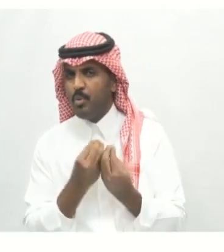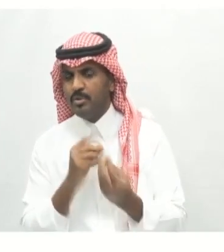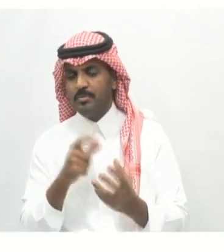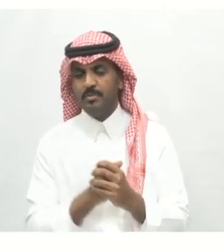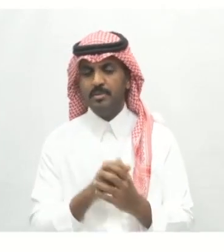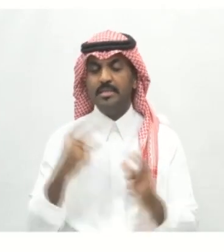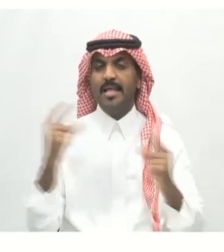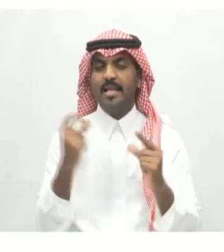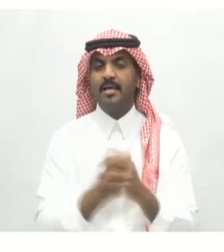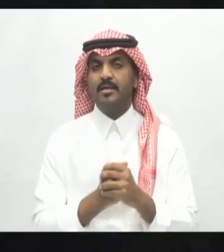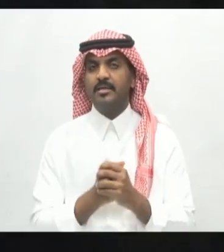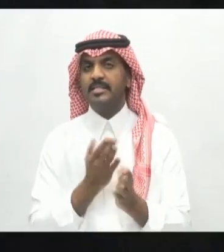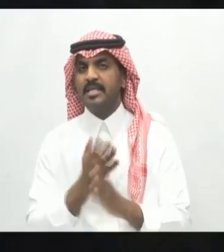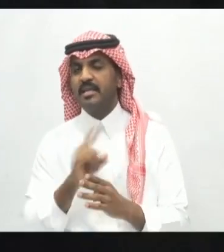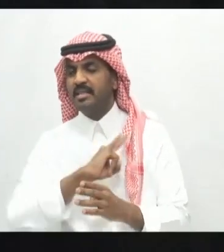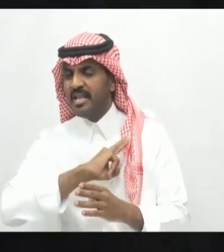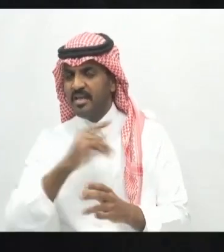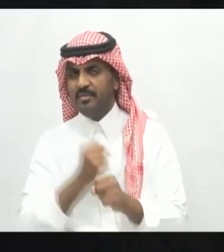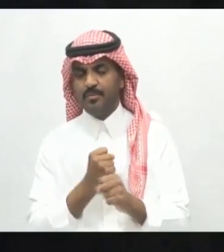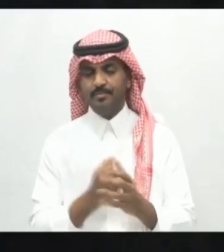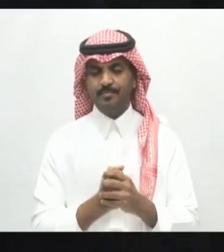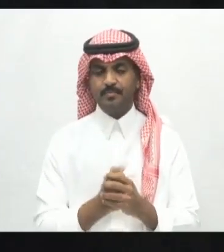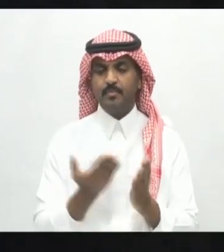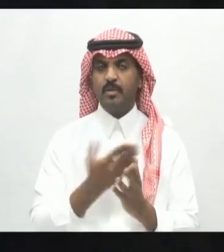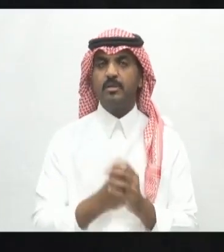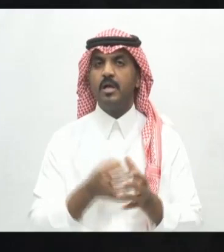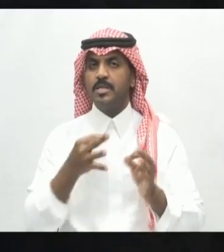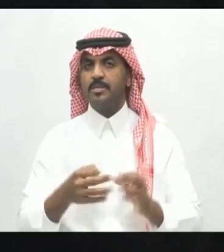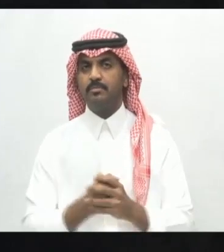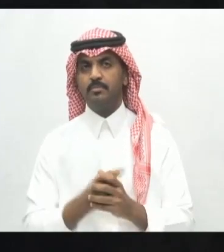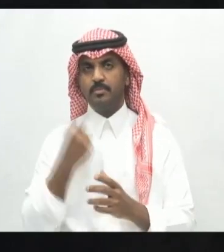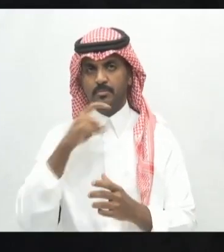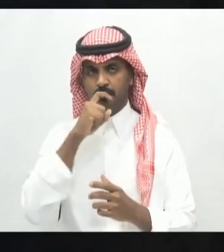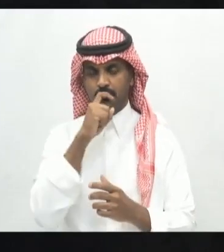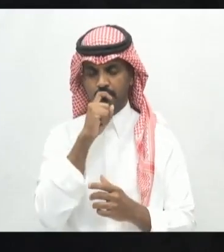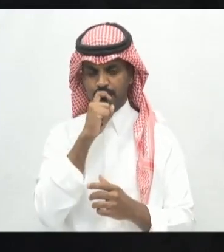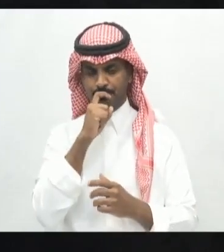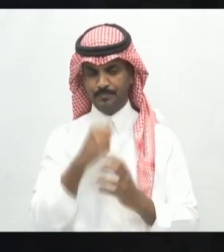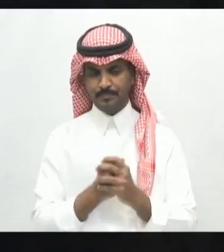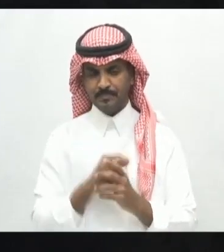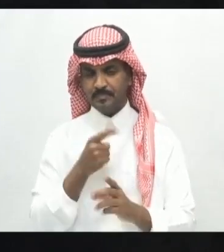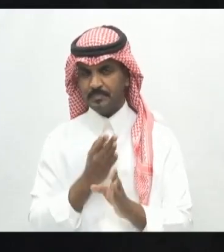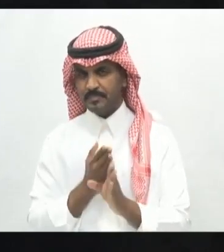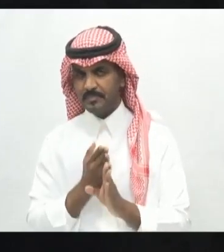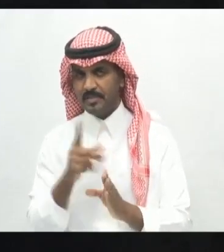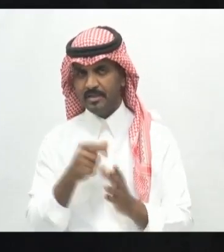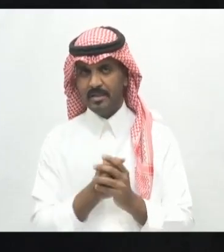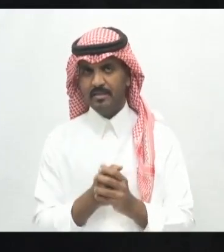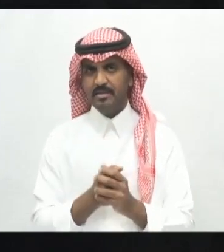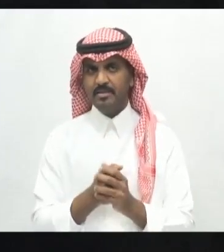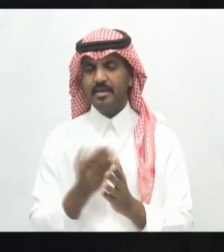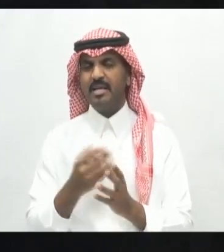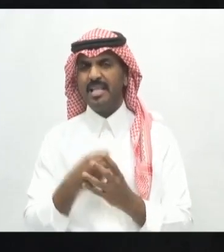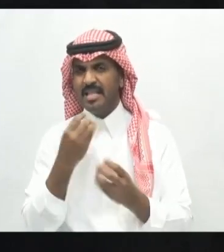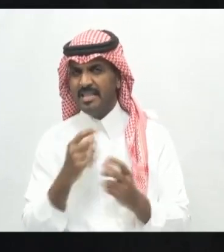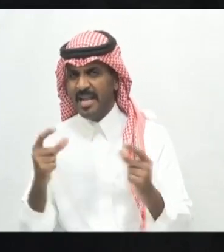دل على ان صيغه لا تفعل وان كان الاصل فيها للتحريم الا انها في هذا السياق دلت على